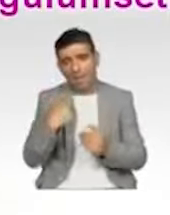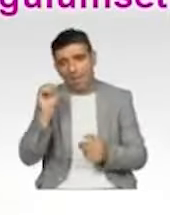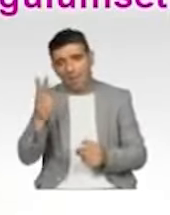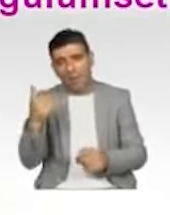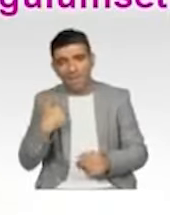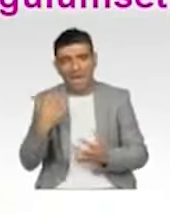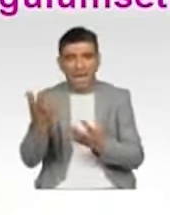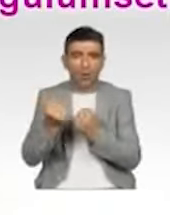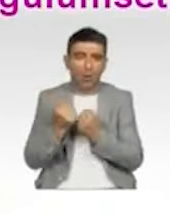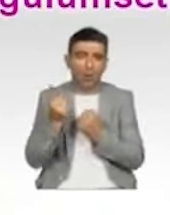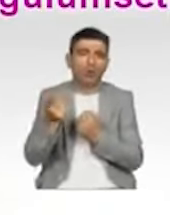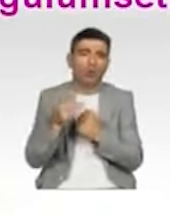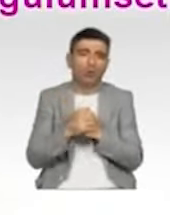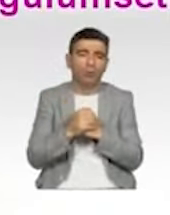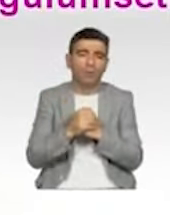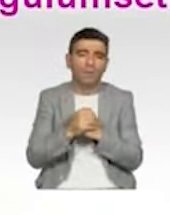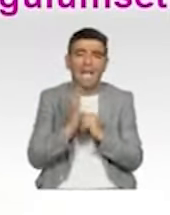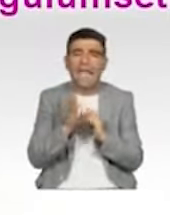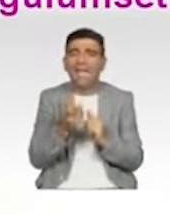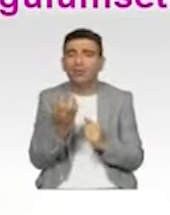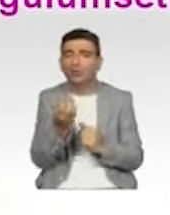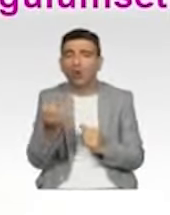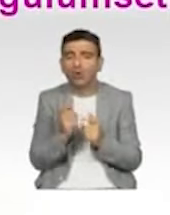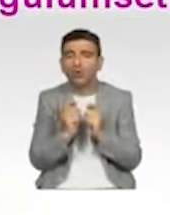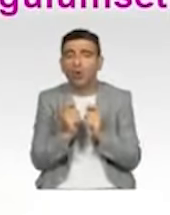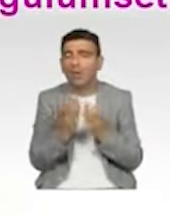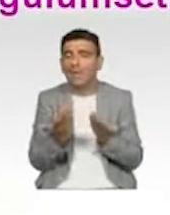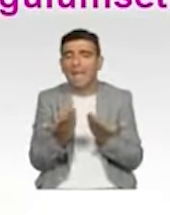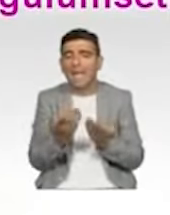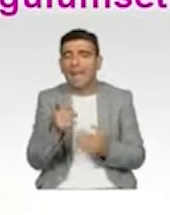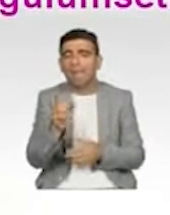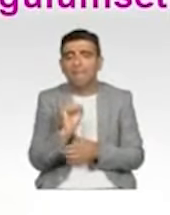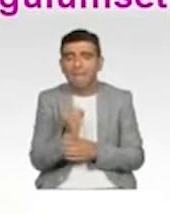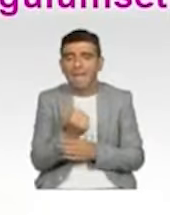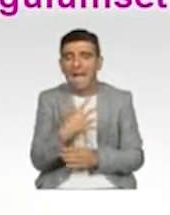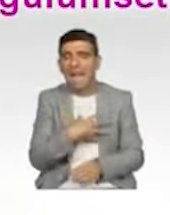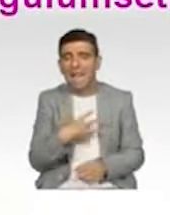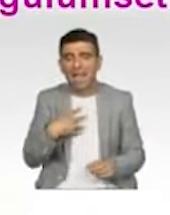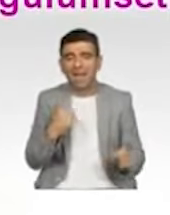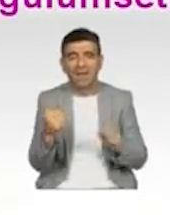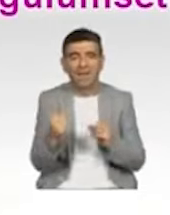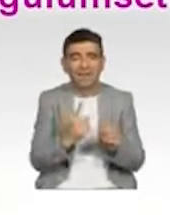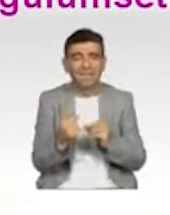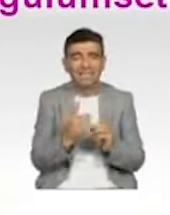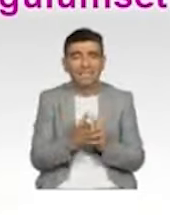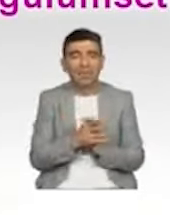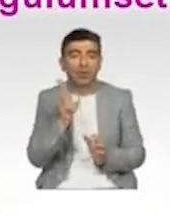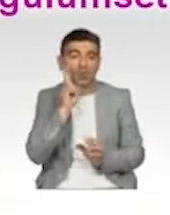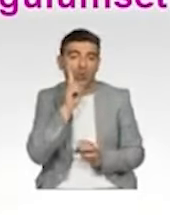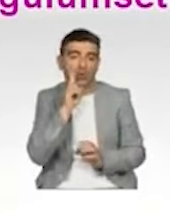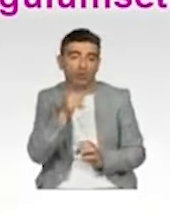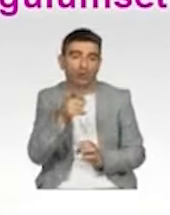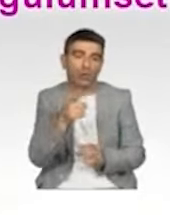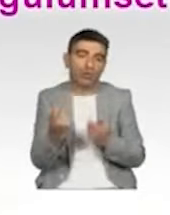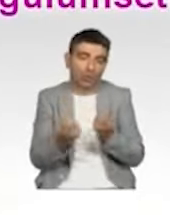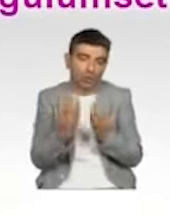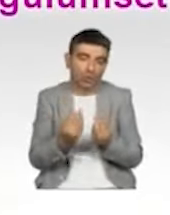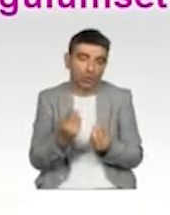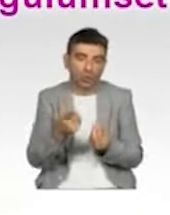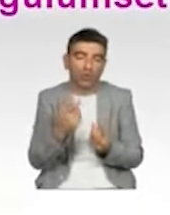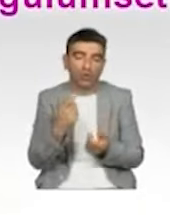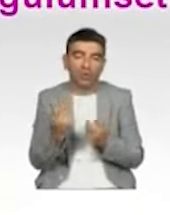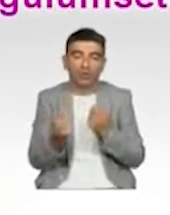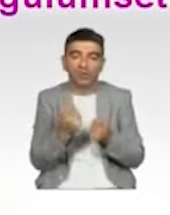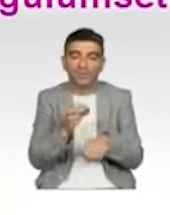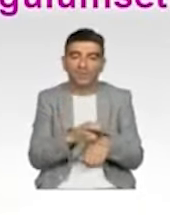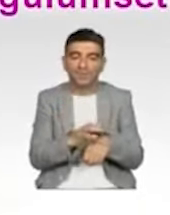alıyorum. Oradan etkinliğe götürüyorum. Peki en çok seni zorlayan neydi mesela? Meslekle annelik arasında, sonuçta arada çalıştın da. Çalıştığım zaman.